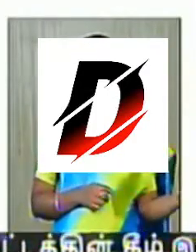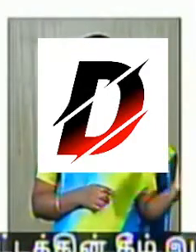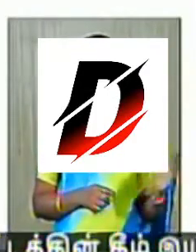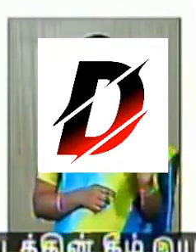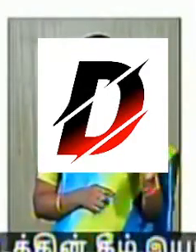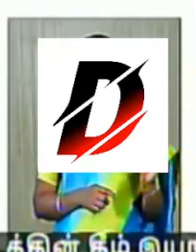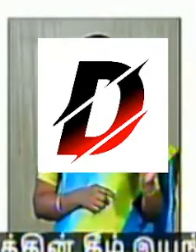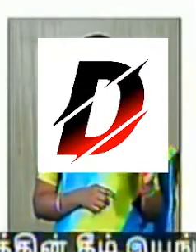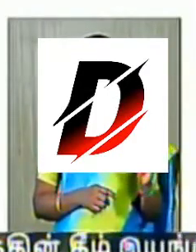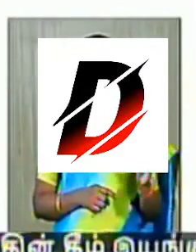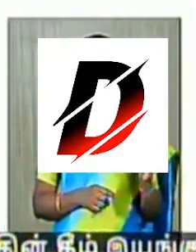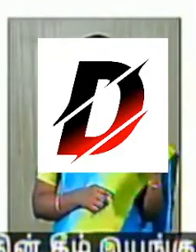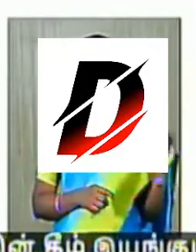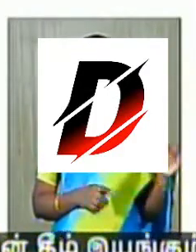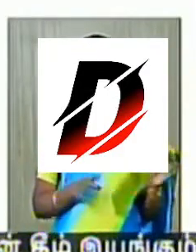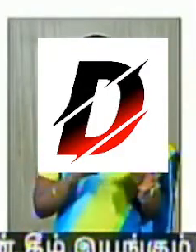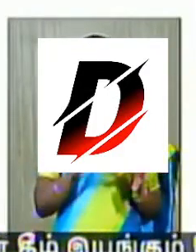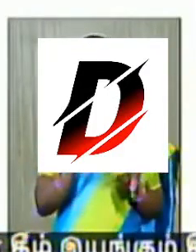பக்கம் பார்த்தீங்கன்னா